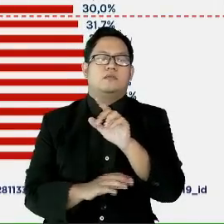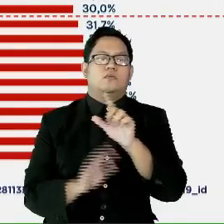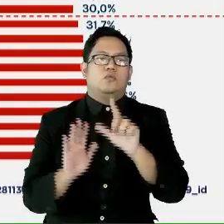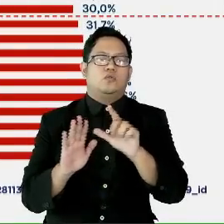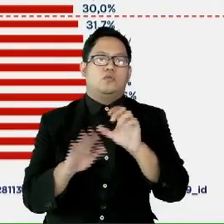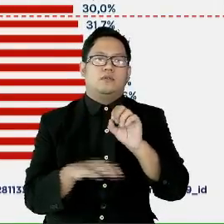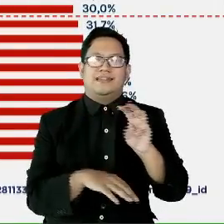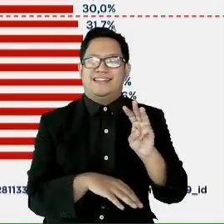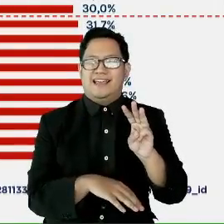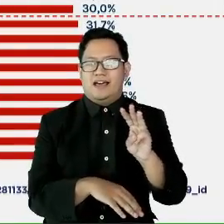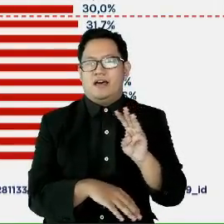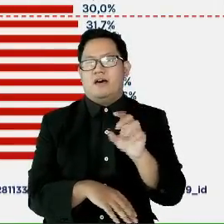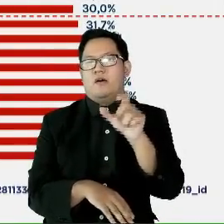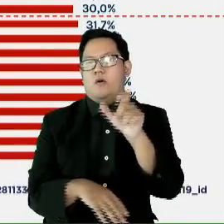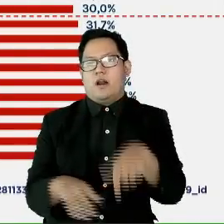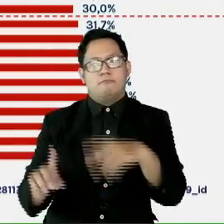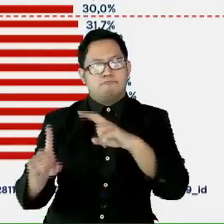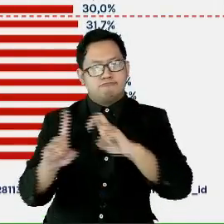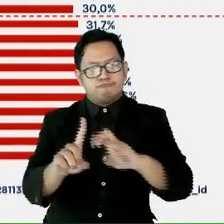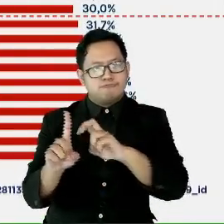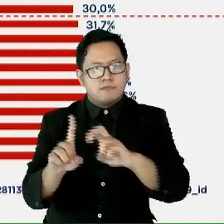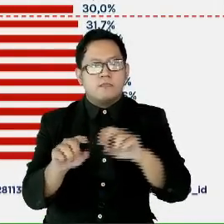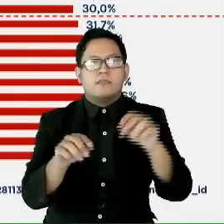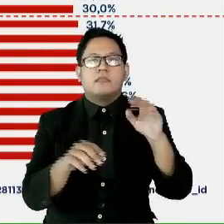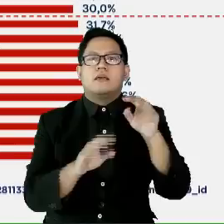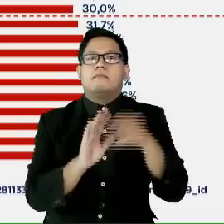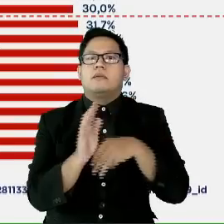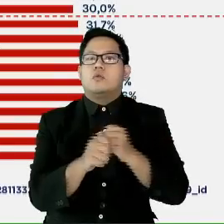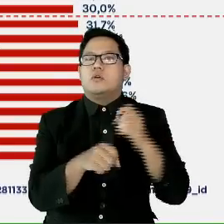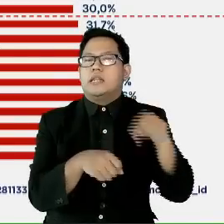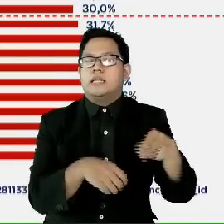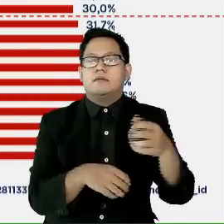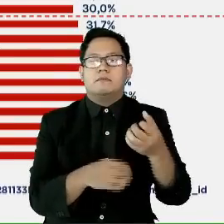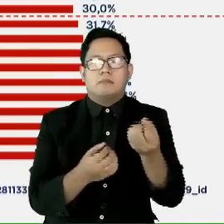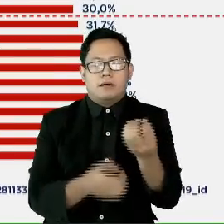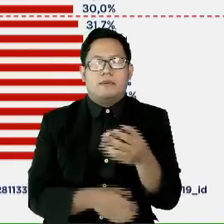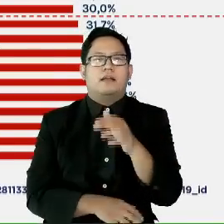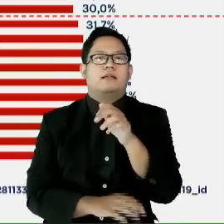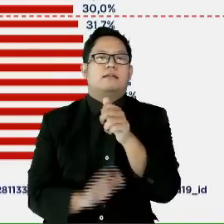1.146.793 orang diperiksa, sedangkan di minggu ini sebesar